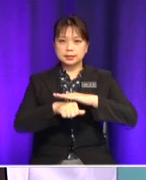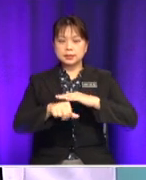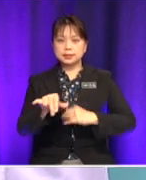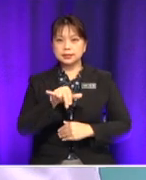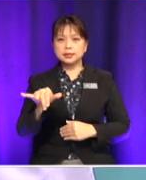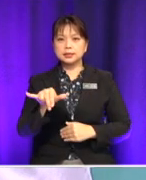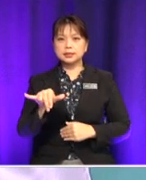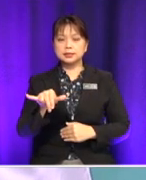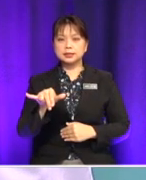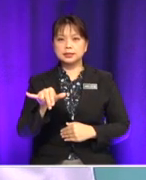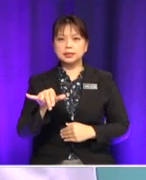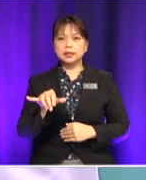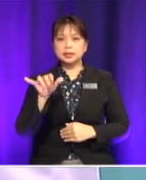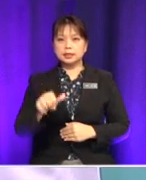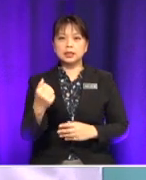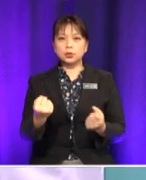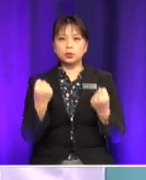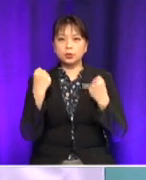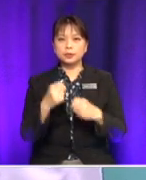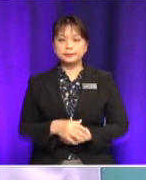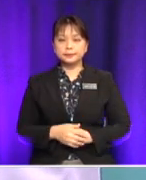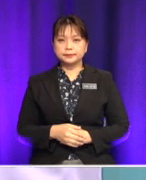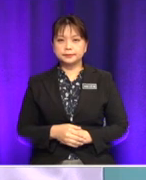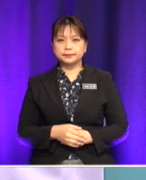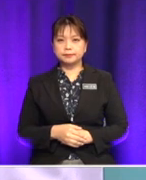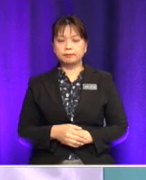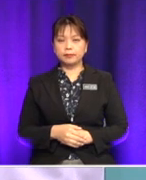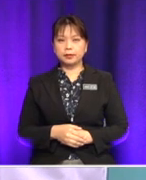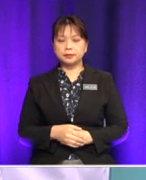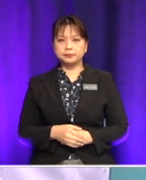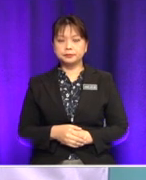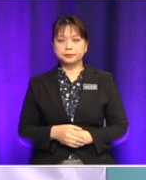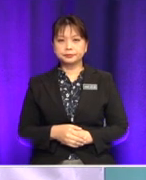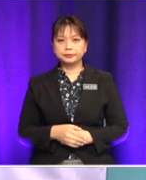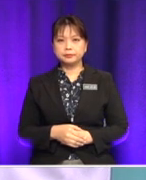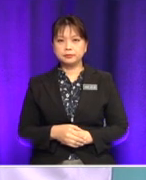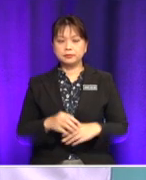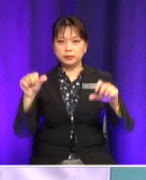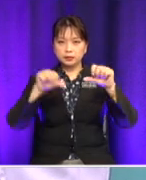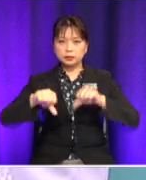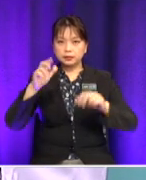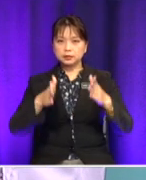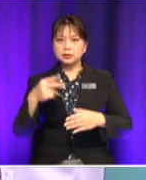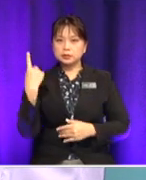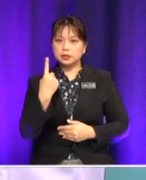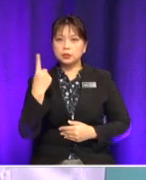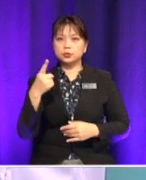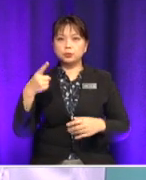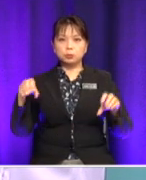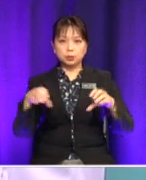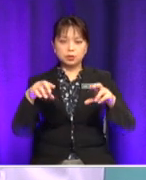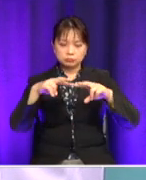Nah kan kita biasa dengan saintis nih eee macam menjalankan penyelidikan ada di